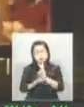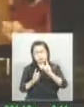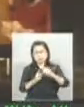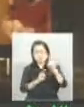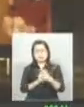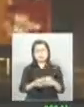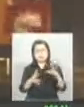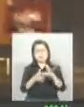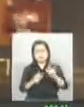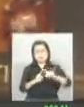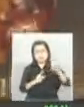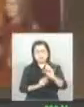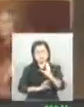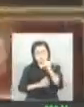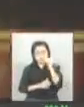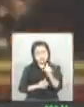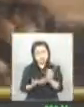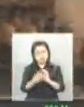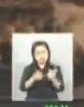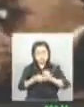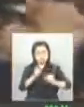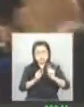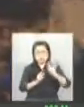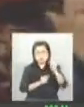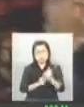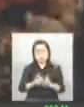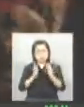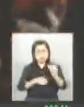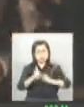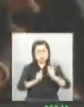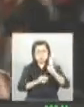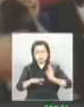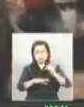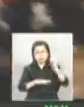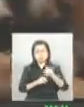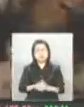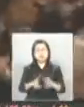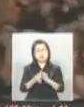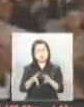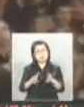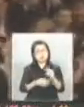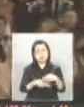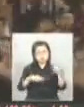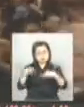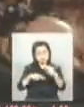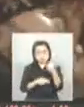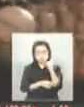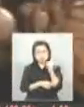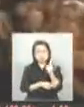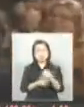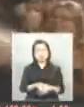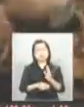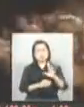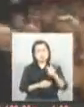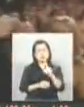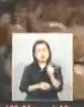ตร์ยอดเยี่ยมบทภาพยนตร์ดัดแปลงยอดเยี่ยมนักแสดงนำชายยอดเยี่ยมและสาขาการกำกับภาพยนตร์ยอดเยี่ยมของทอมฮูเป